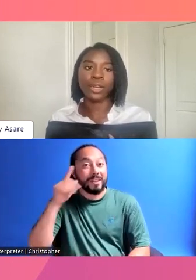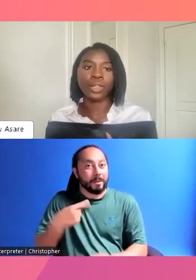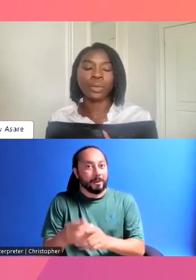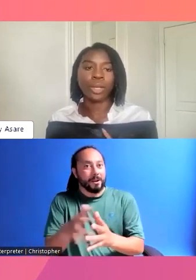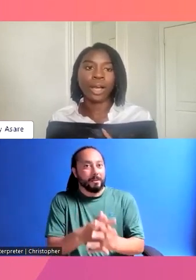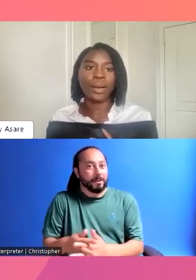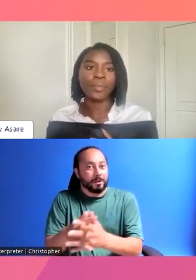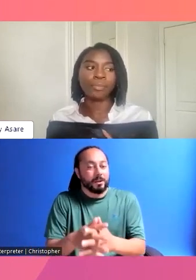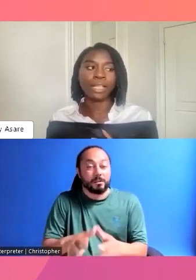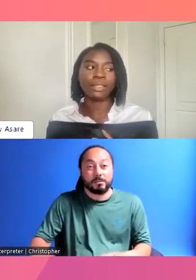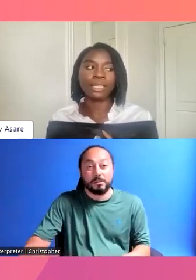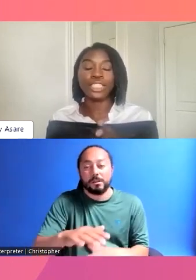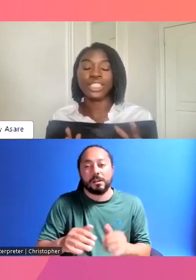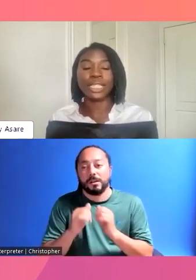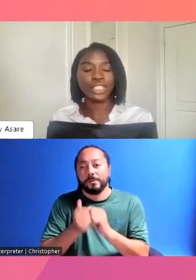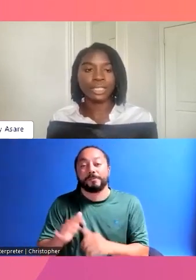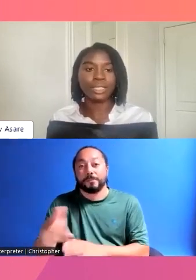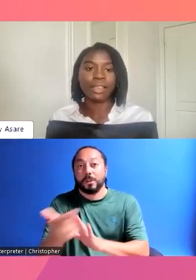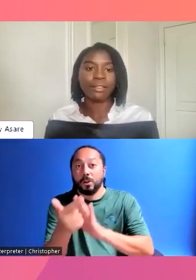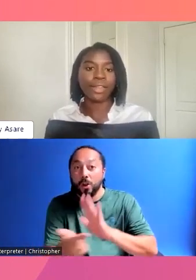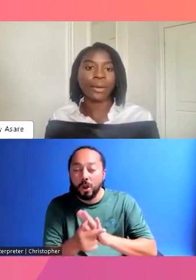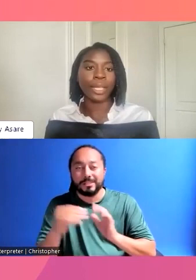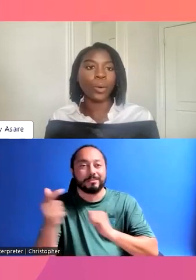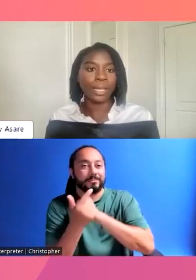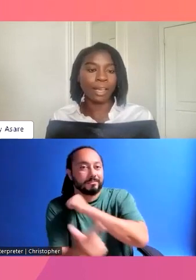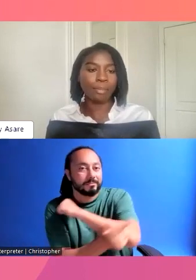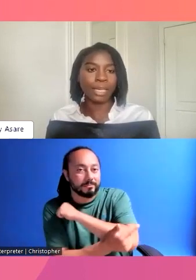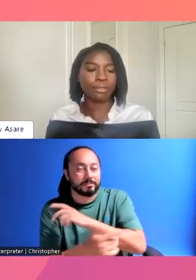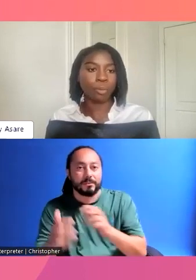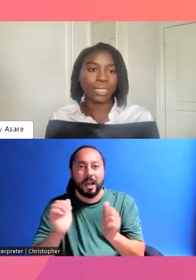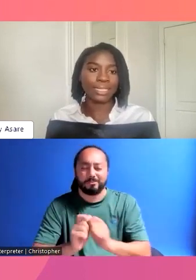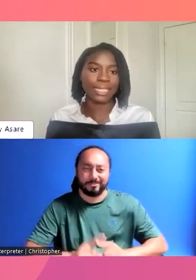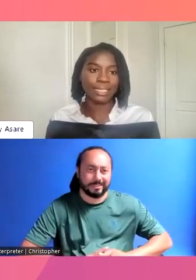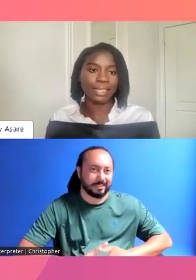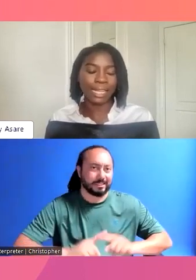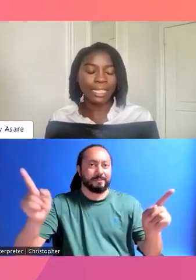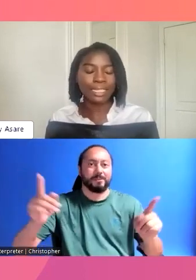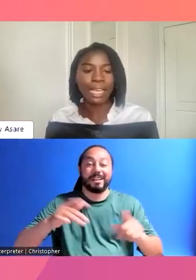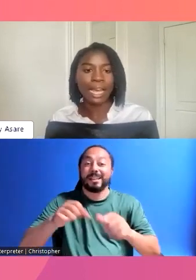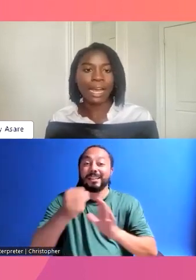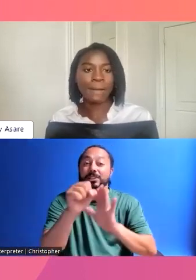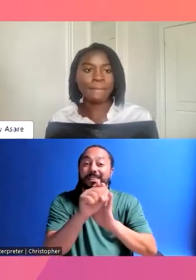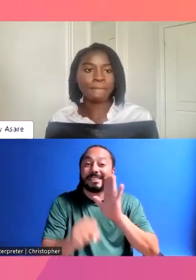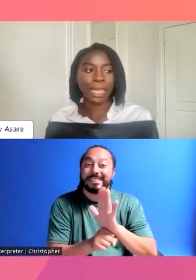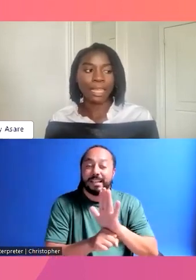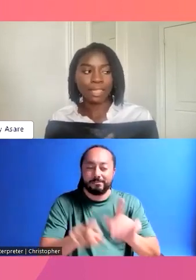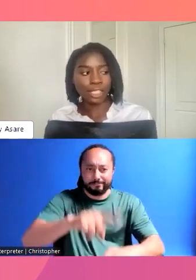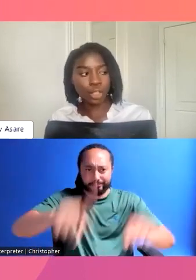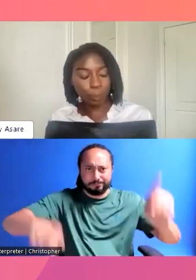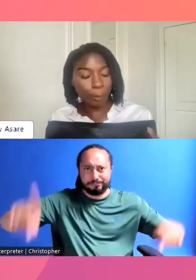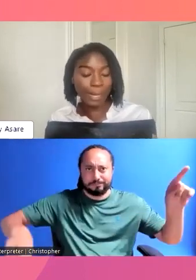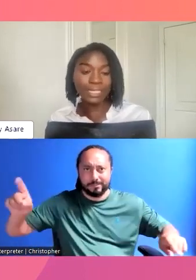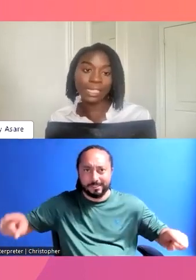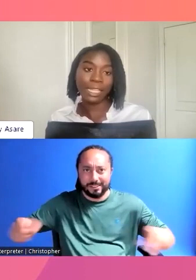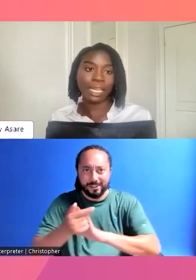américaine, mais pensons aux lois et aux États-Unis, à quel point ça varie